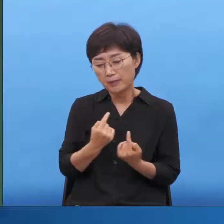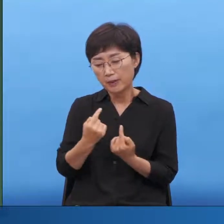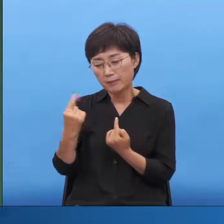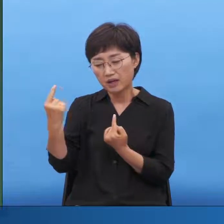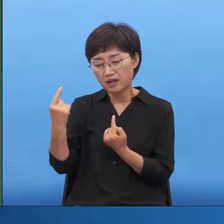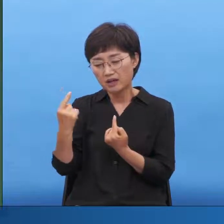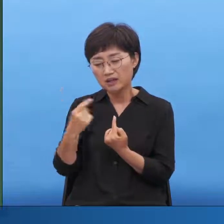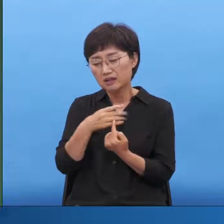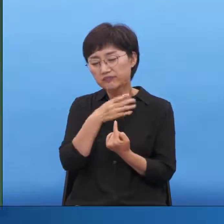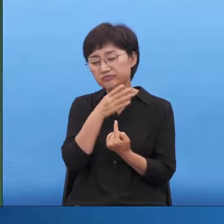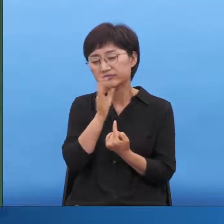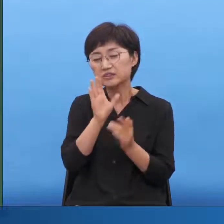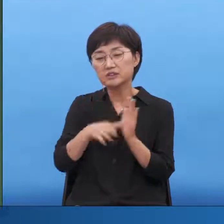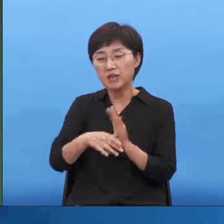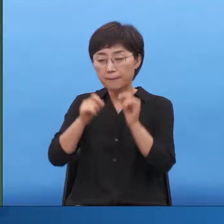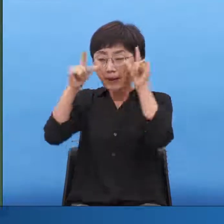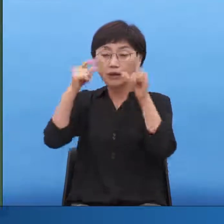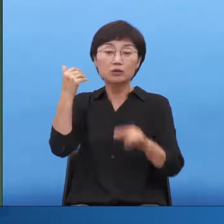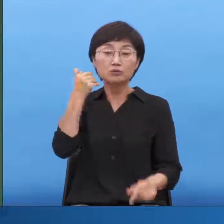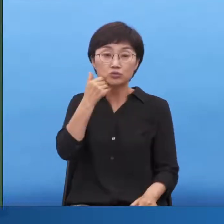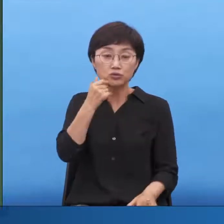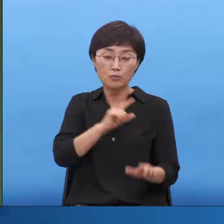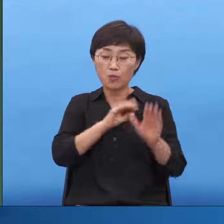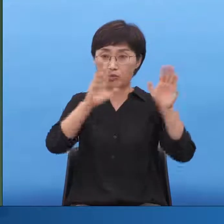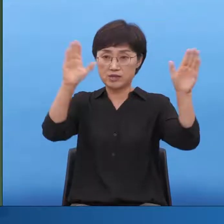모세인데 모세가 이 힘을 얻은 거예요.